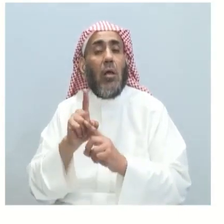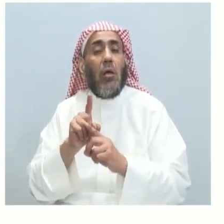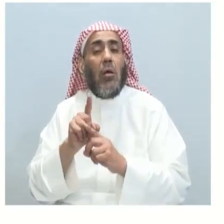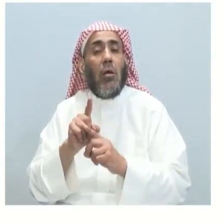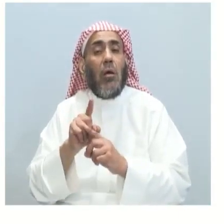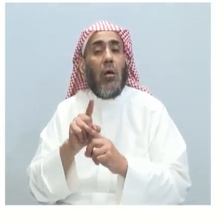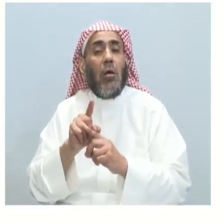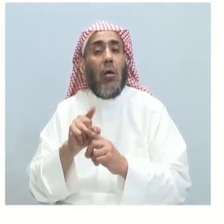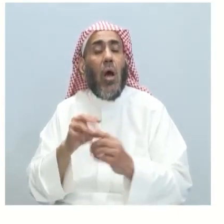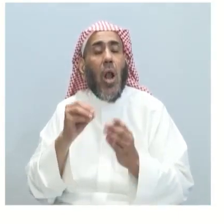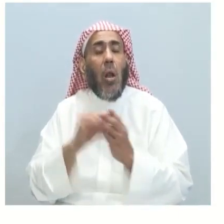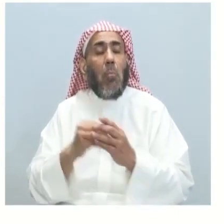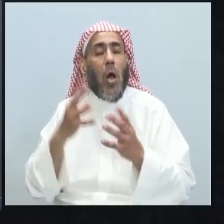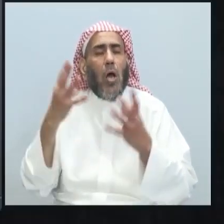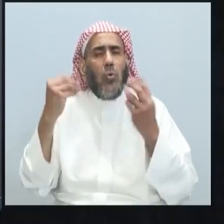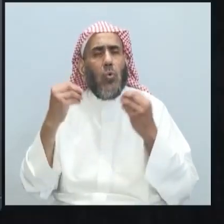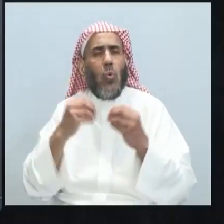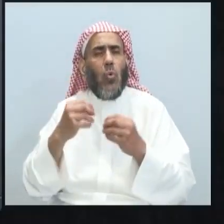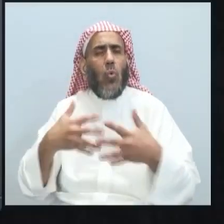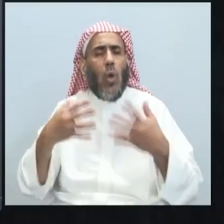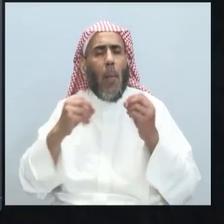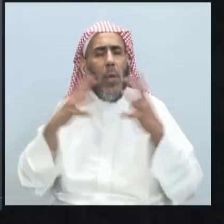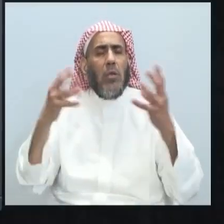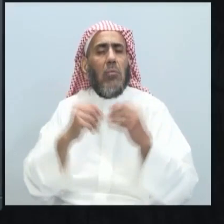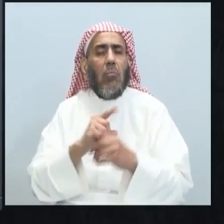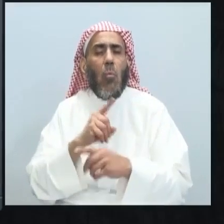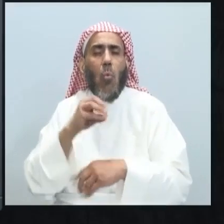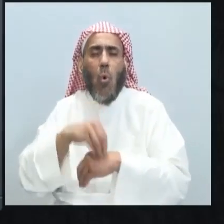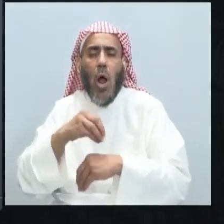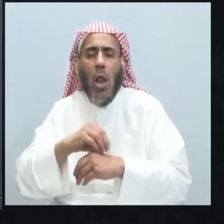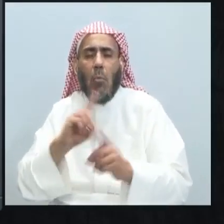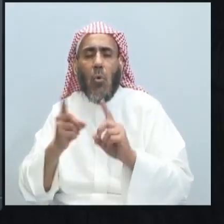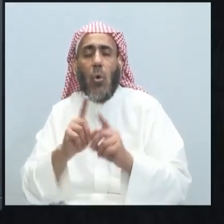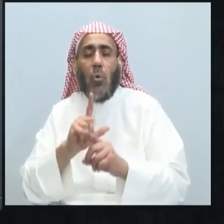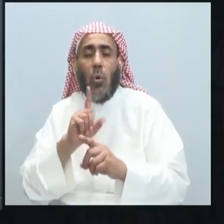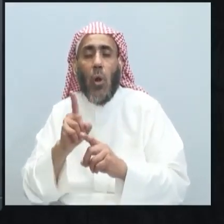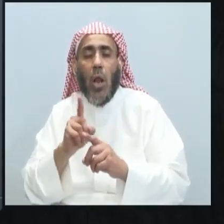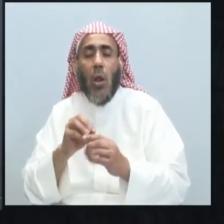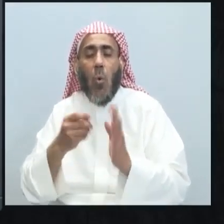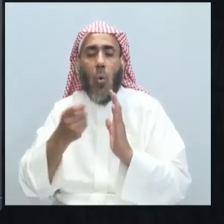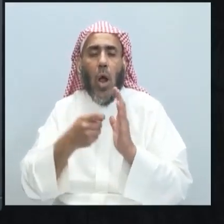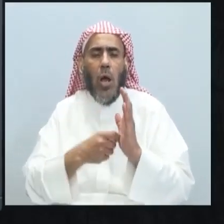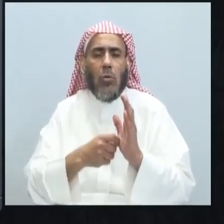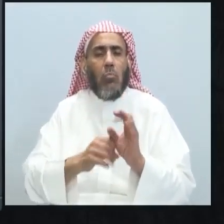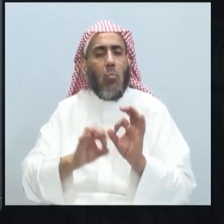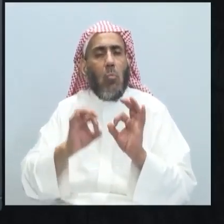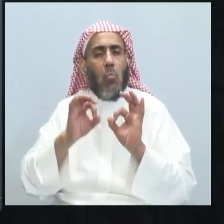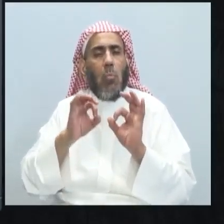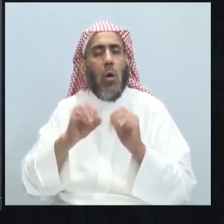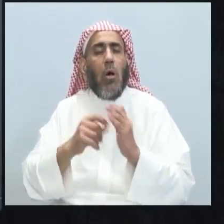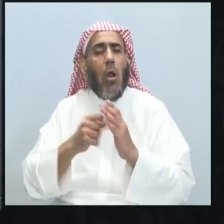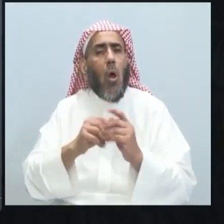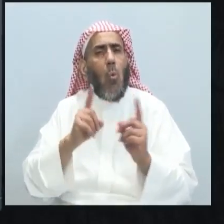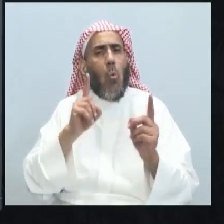ان مخزونه الشعري ليس هذاك المخزون الكبير جدا قارنا لكن نقول نحن انه كاتب لا يعد يعني يعني لا